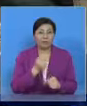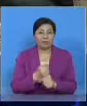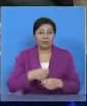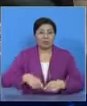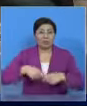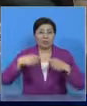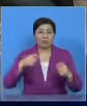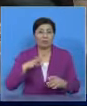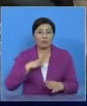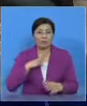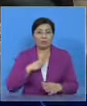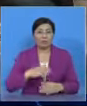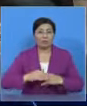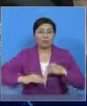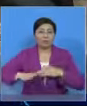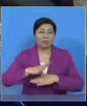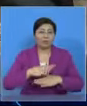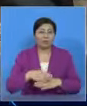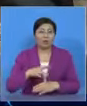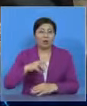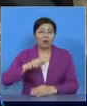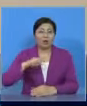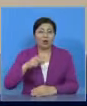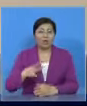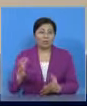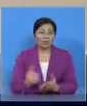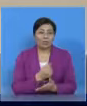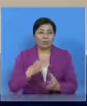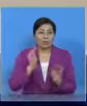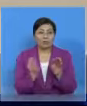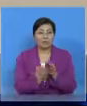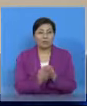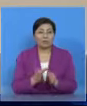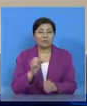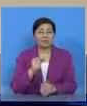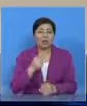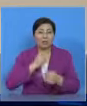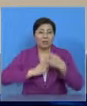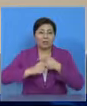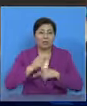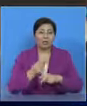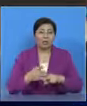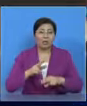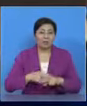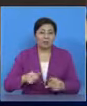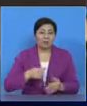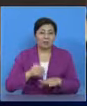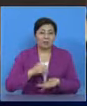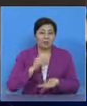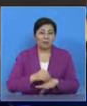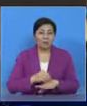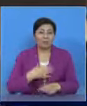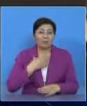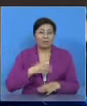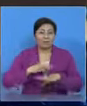так на территории ему пожарского района найдено захоронение эпохи сарматов с уникальными артефактами глава региона отметил важность